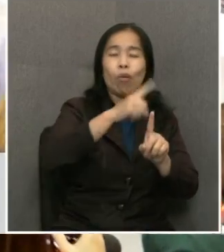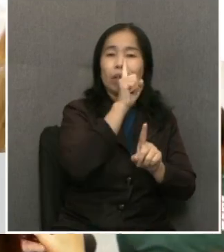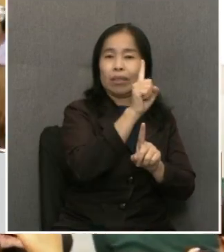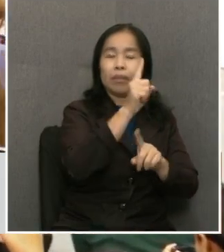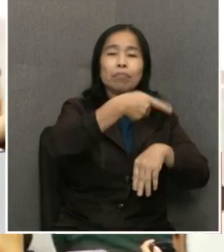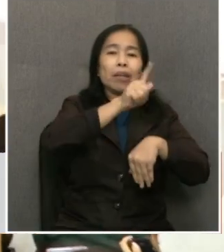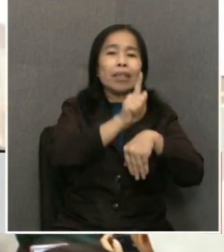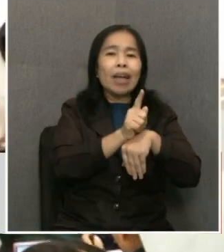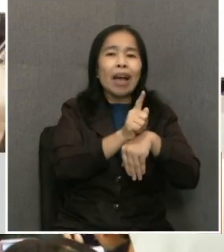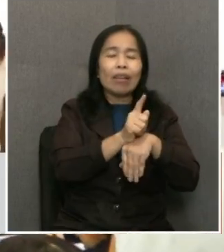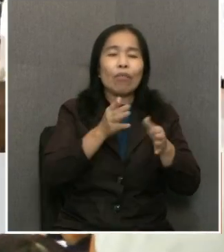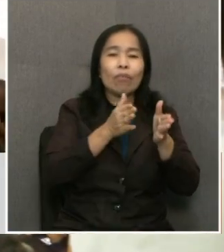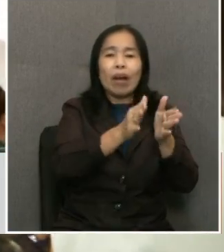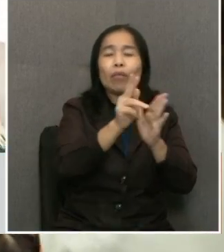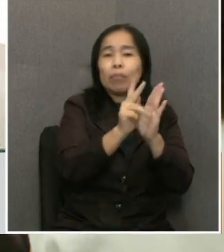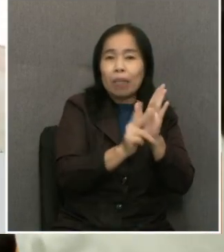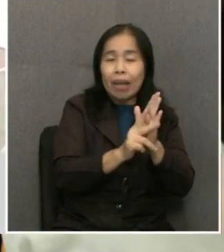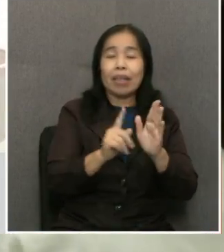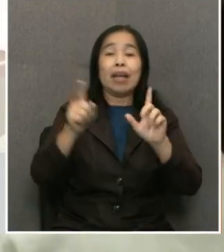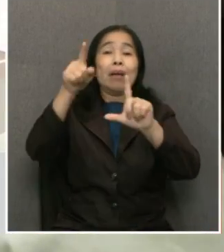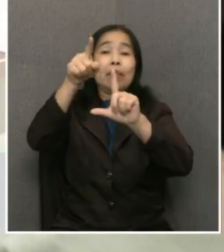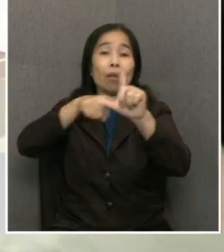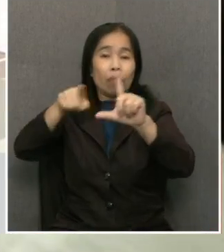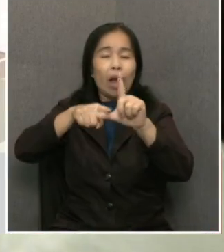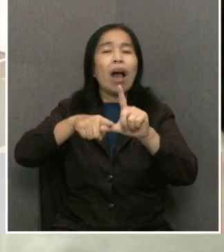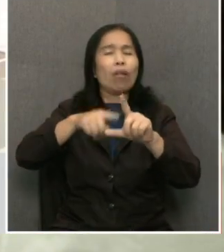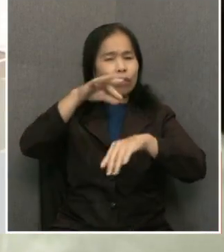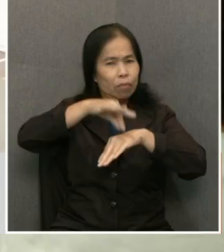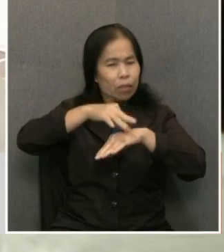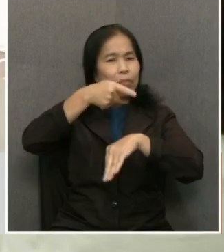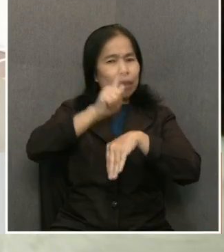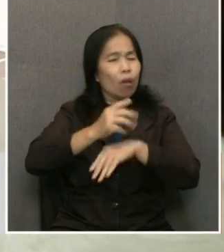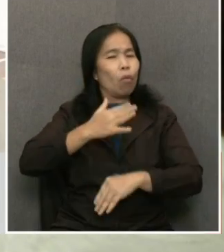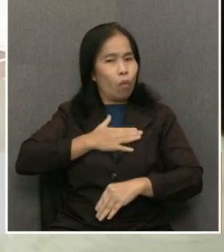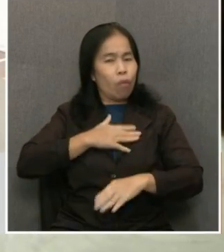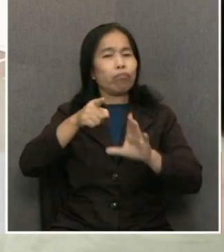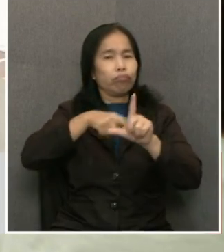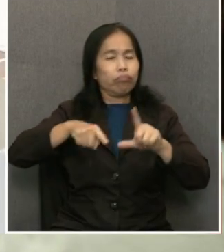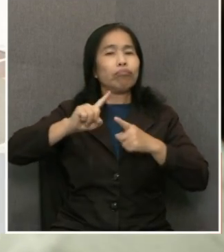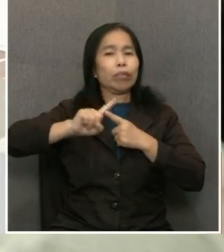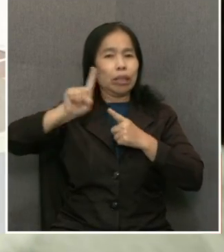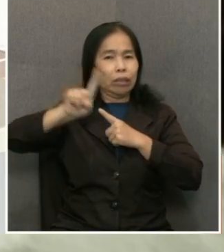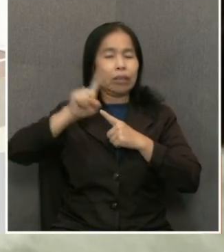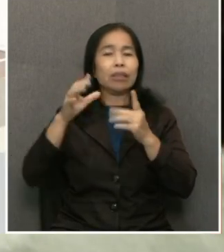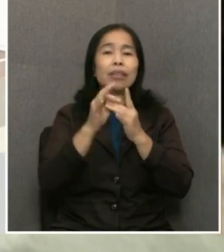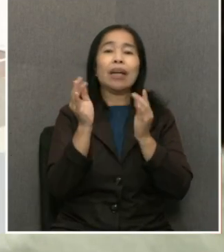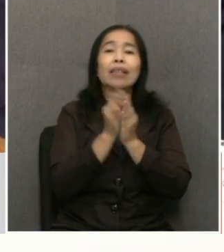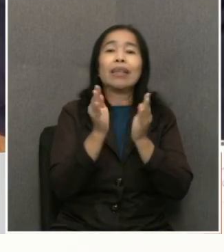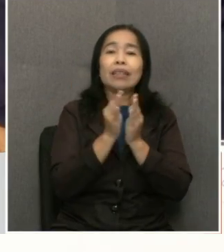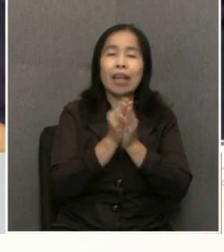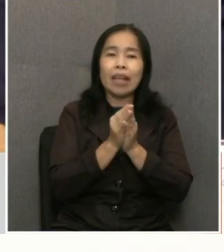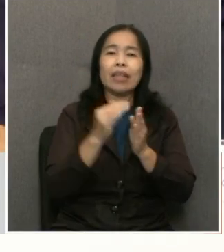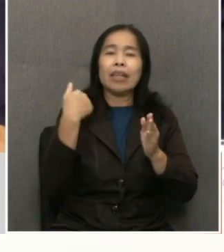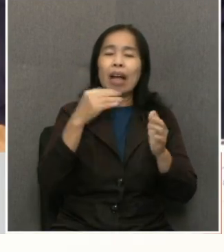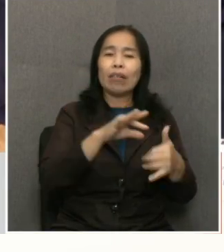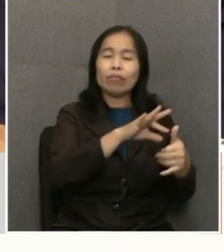งเดิมขณะที่พรรคก้าวไกลก็ยืนยันนะครับว่าตำแหน่งดังกล่าวก็ต้องเป็นของพรรคที่ได้อันดับ1โดยวางตัวนายปฏิพัฒน์สันติ